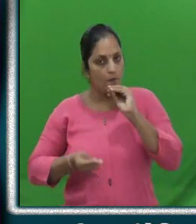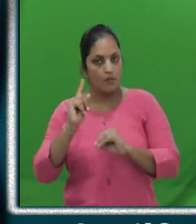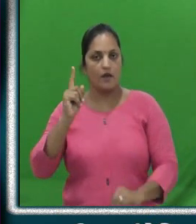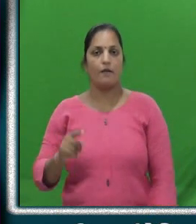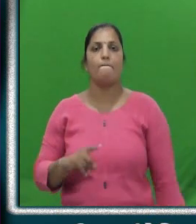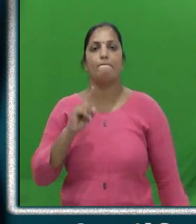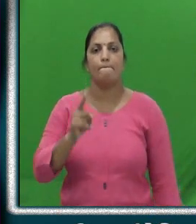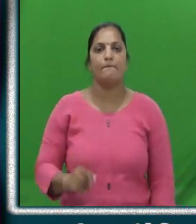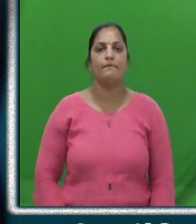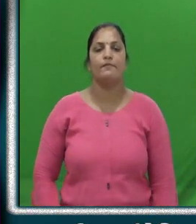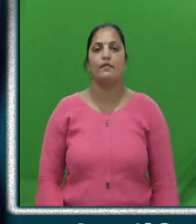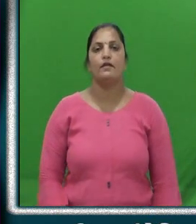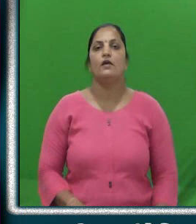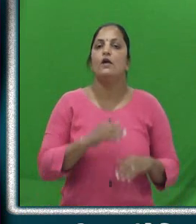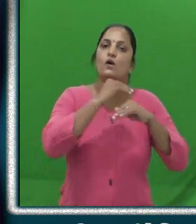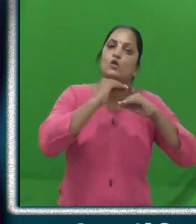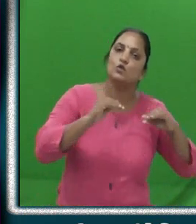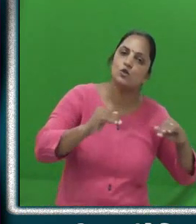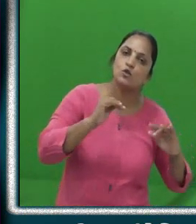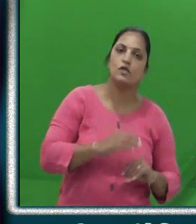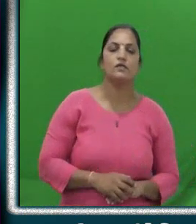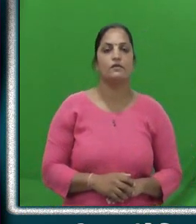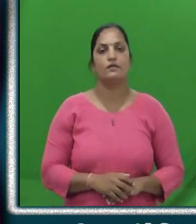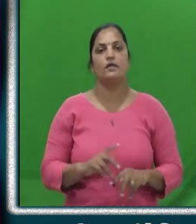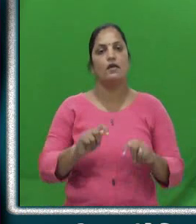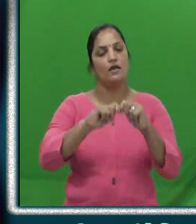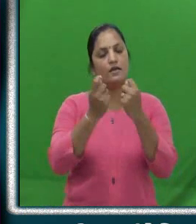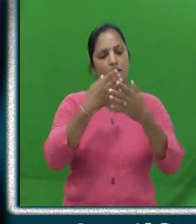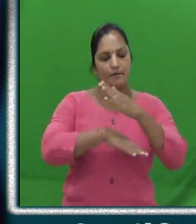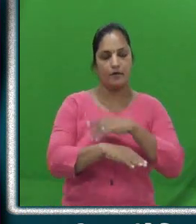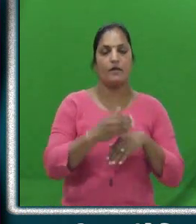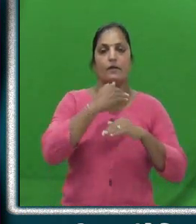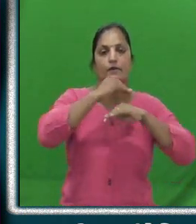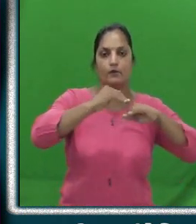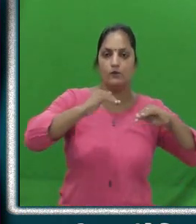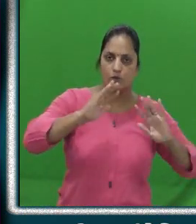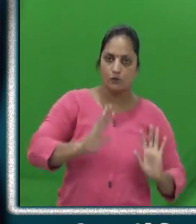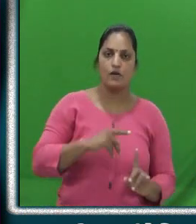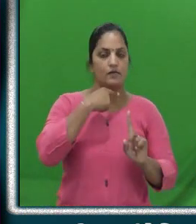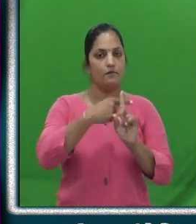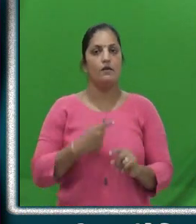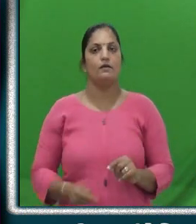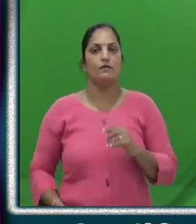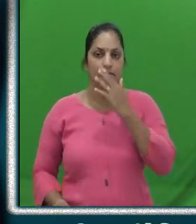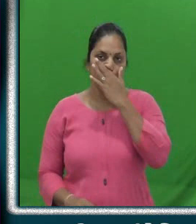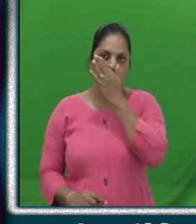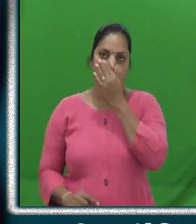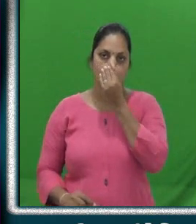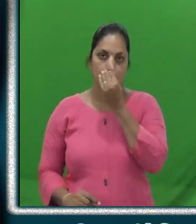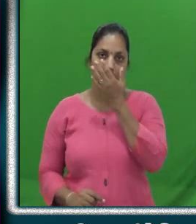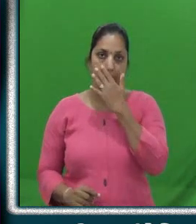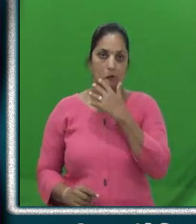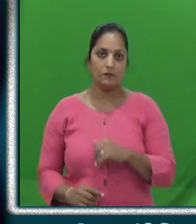મોટા વ્યક્તિઓ, પણ કોણ છે? તો અરુણ ટીમ હેઝ સ્ટુડન્ટ, અરુણની ટુકડીમાં વિદ્યાર્થીઓ છે.